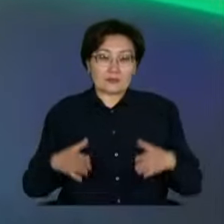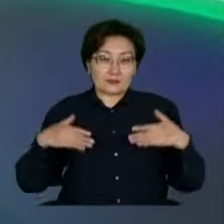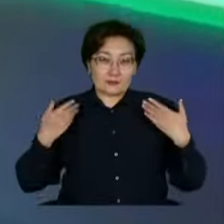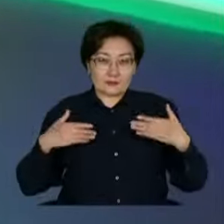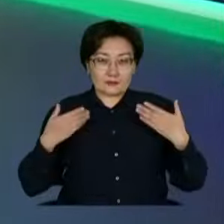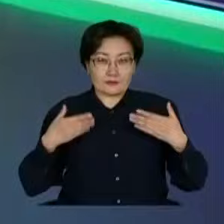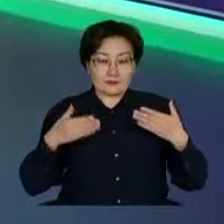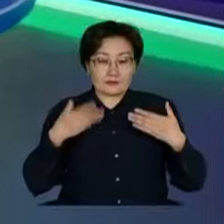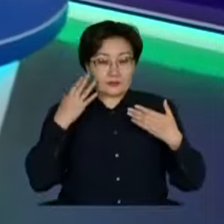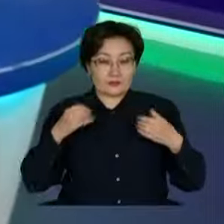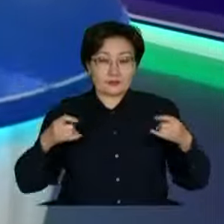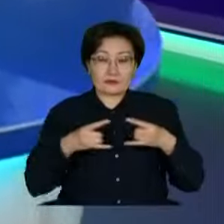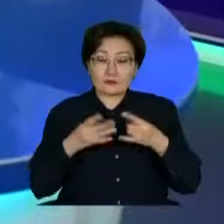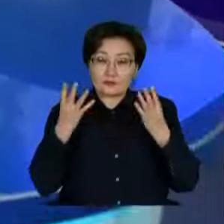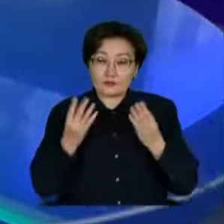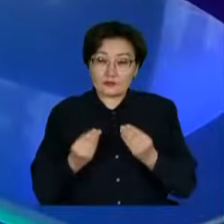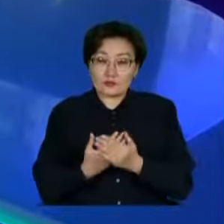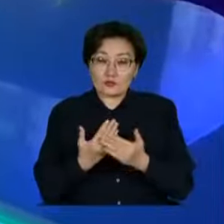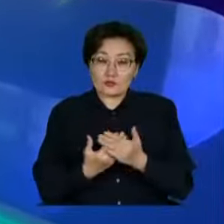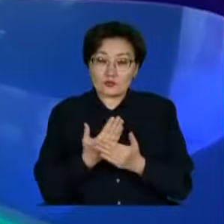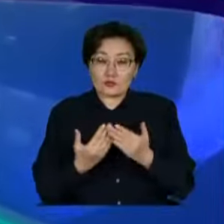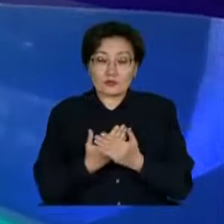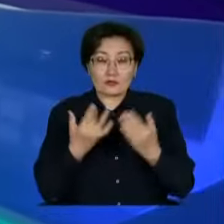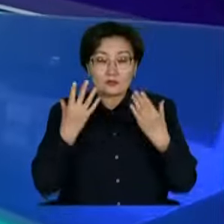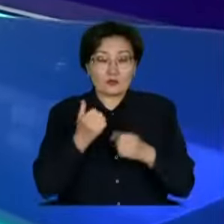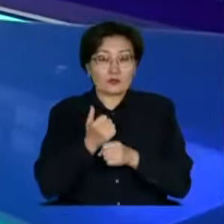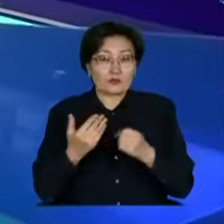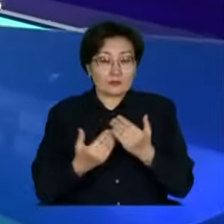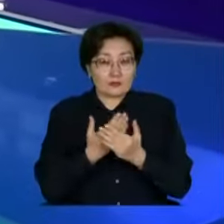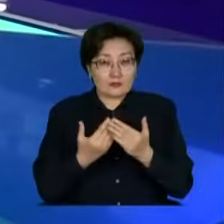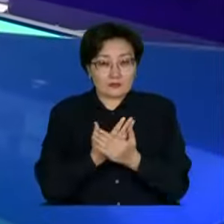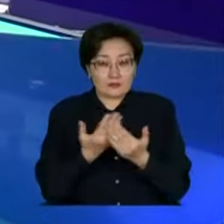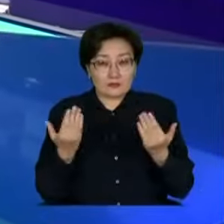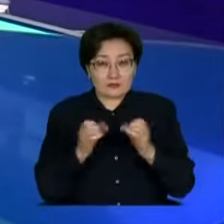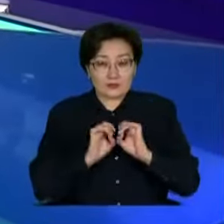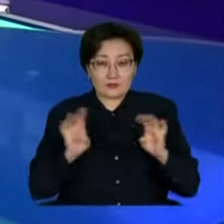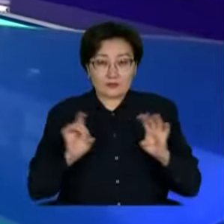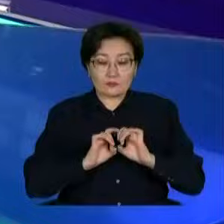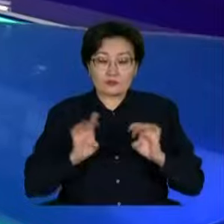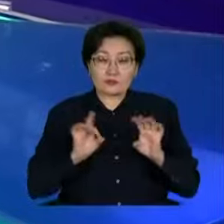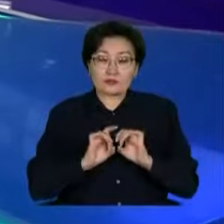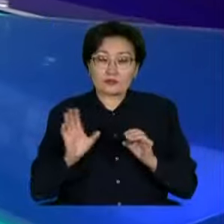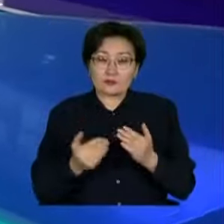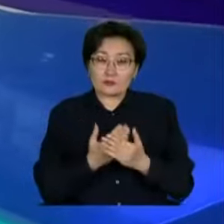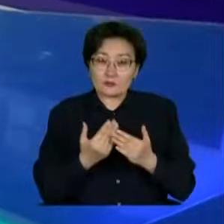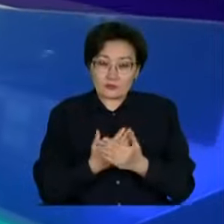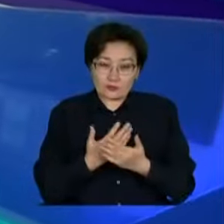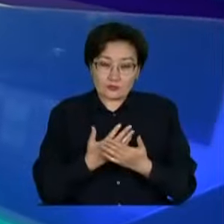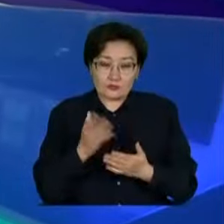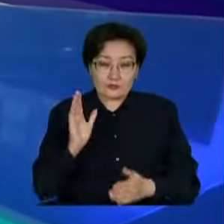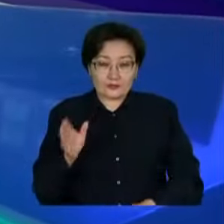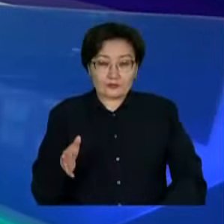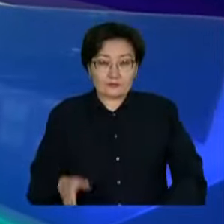Армысыздар, қадырлы көрермен, Алматы телеарнасының тікелей эфирінде күндізгі жаңалықтар, студияда мен Аяулым Күлжігіт және әріптесім Бұлбұл Қалнырқызы.